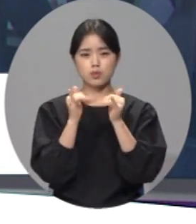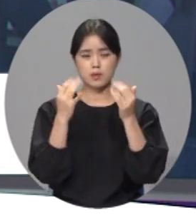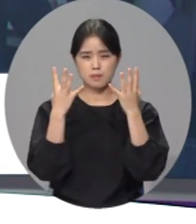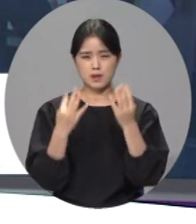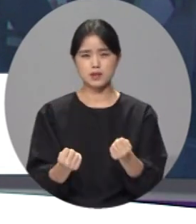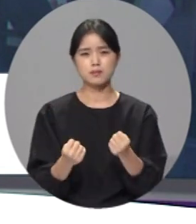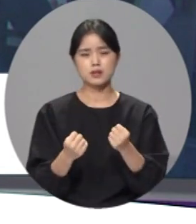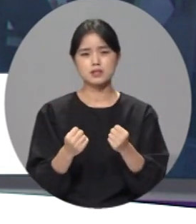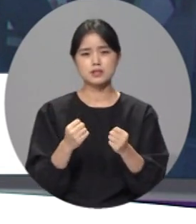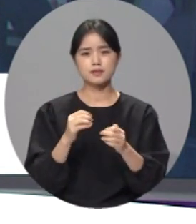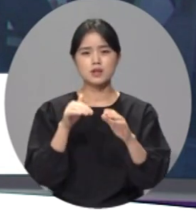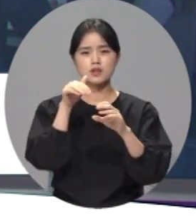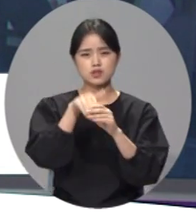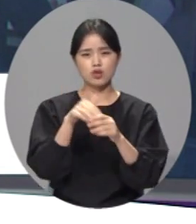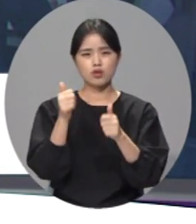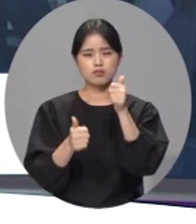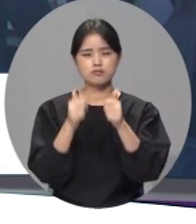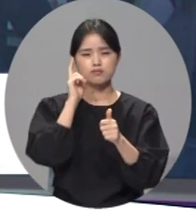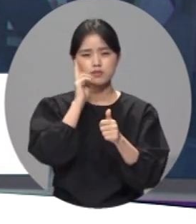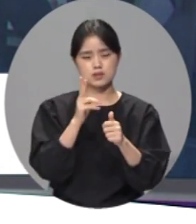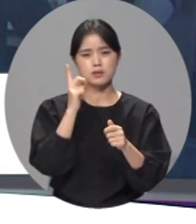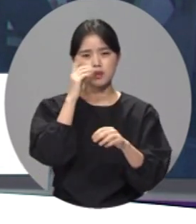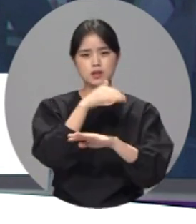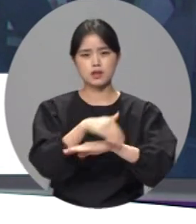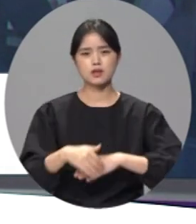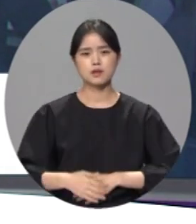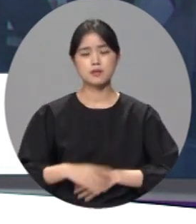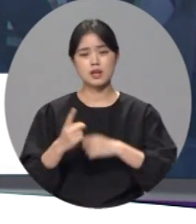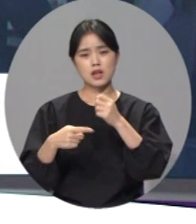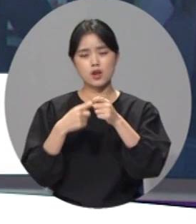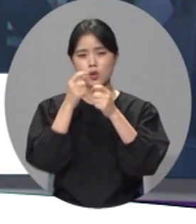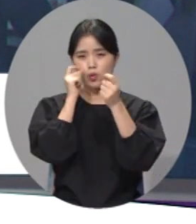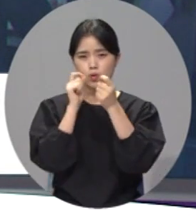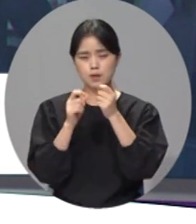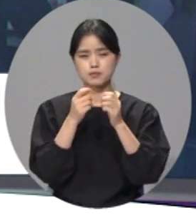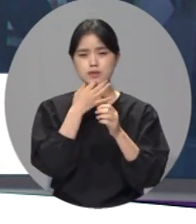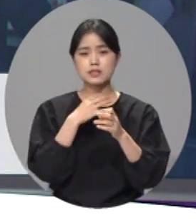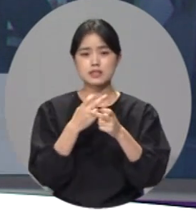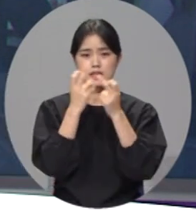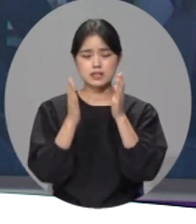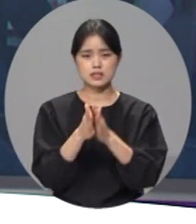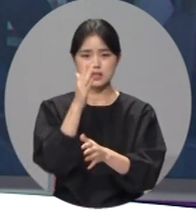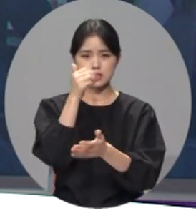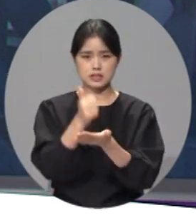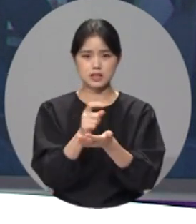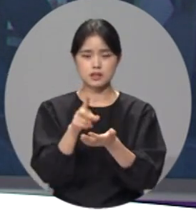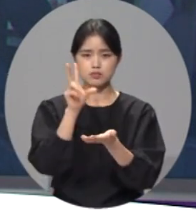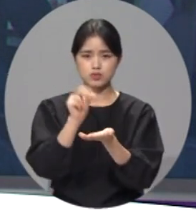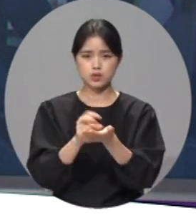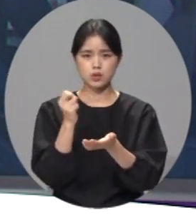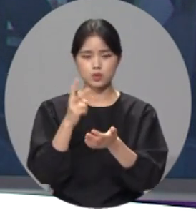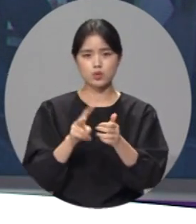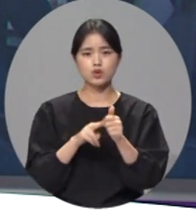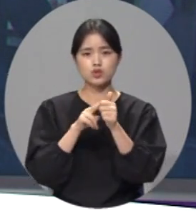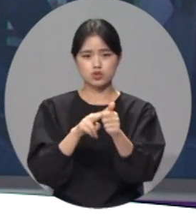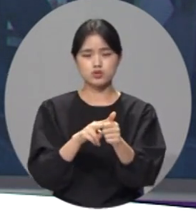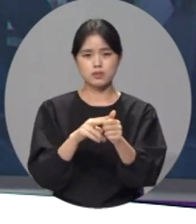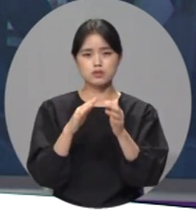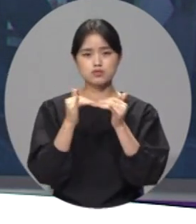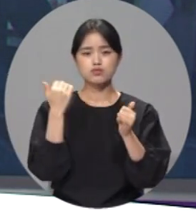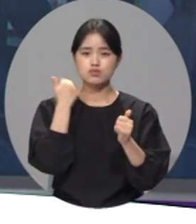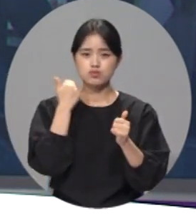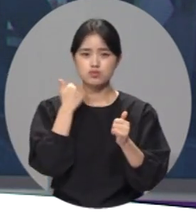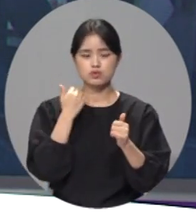만큼 선거전 또한 치열할 것으로 예상됩니다. 1년 앞으로 다가온 익산시장 선거의 쟁점과 또 출마 후보군은